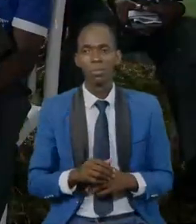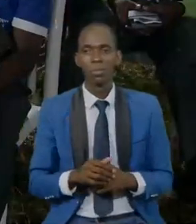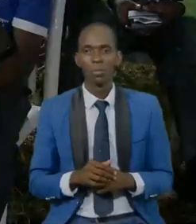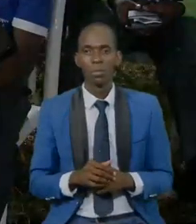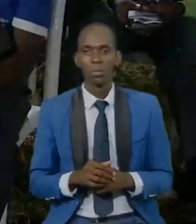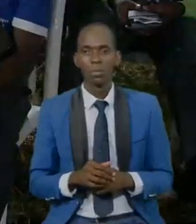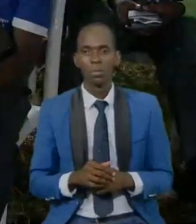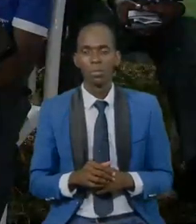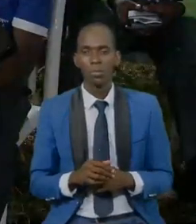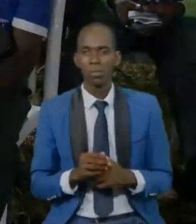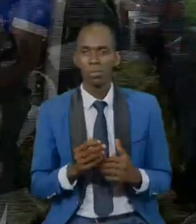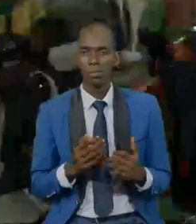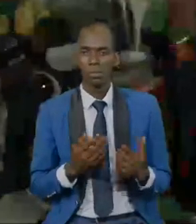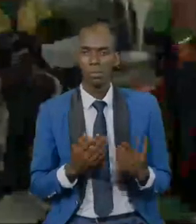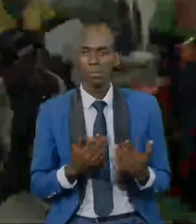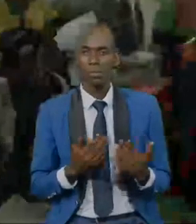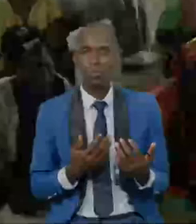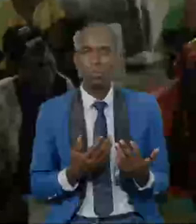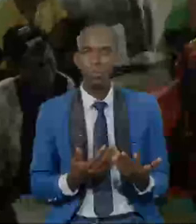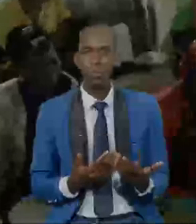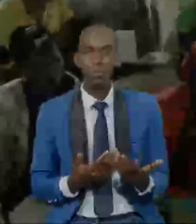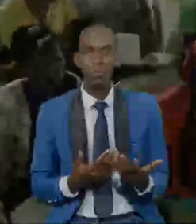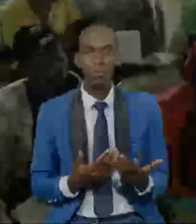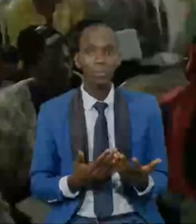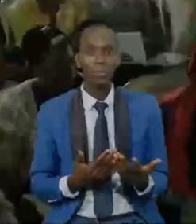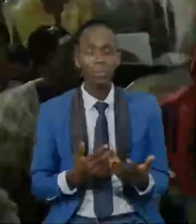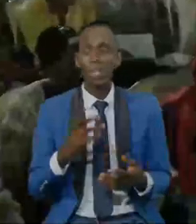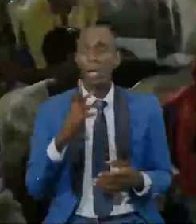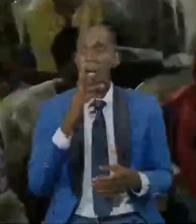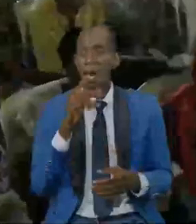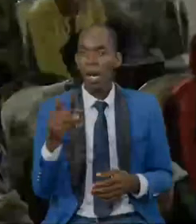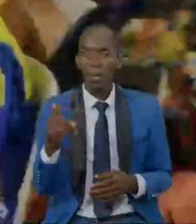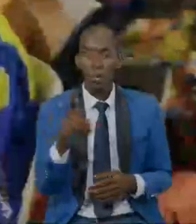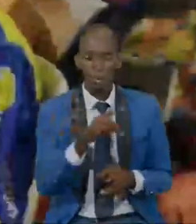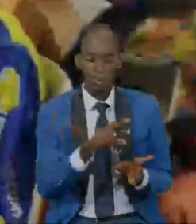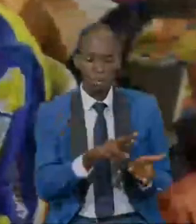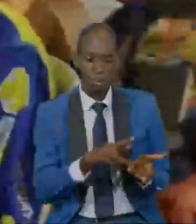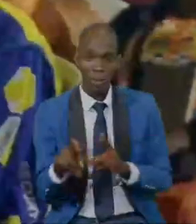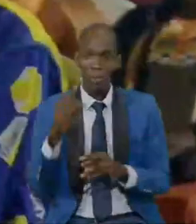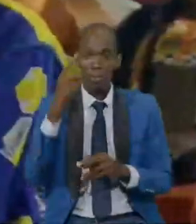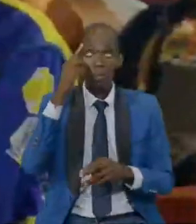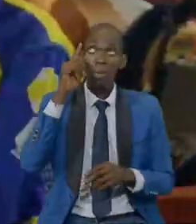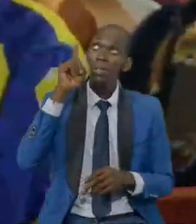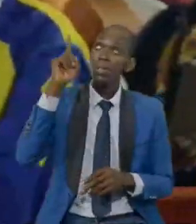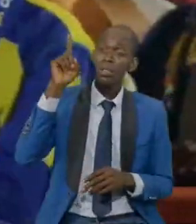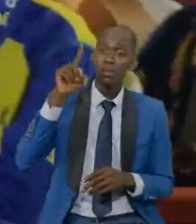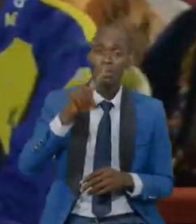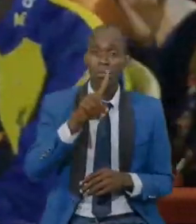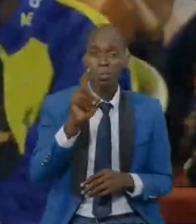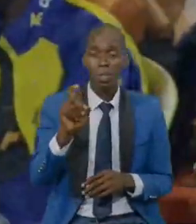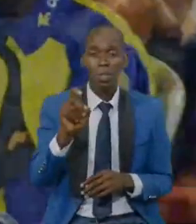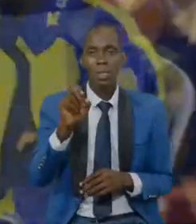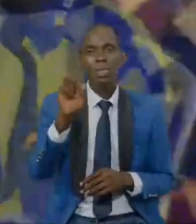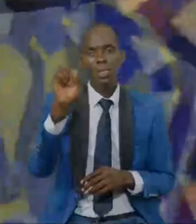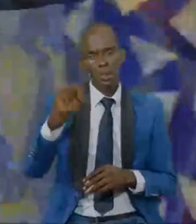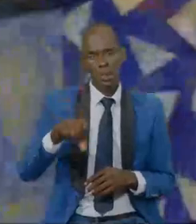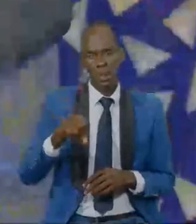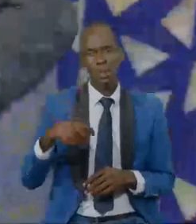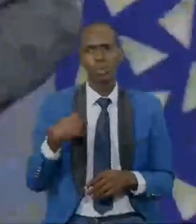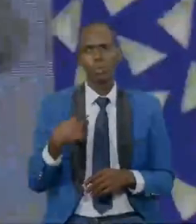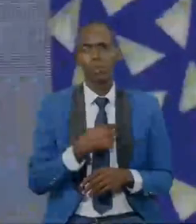Oui ou non? Oui ou non? Are you ready for him? Es-tu prêt pour lui? Yes, we're ready.